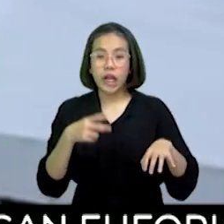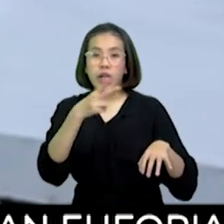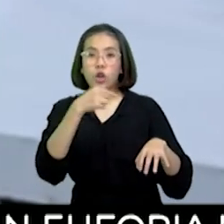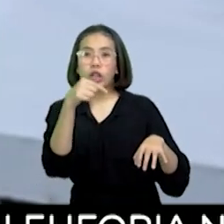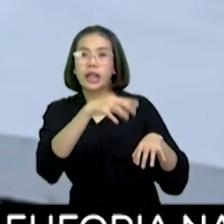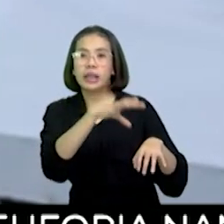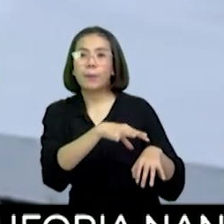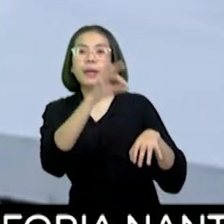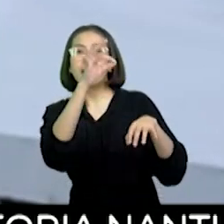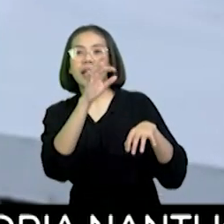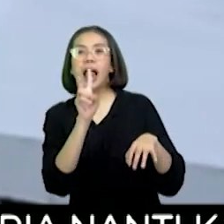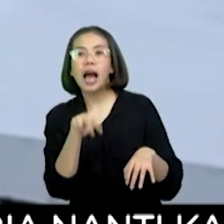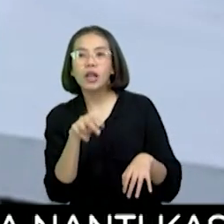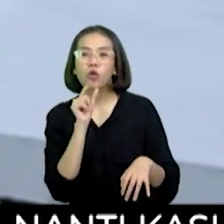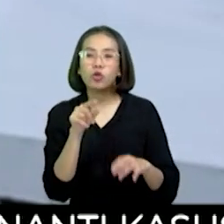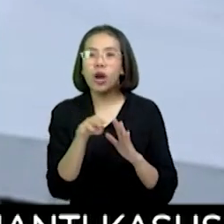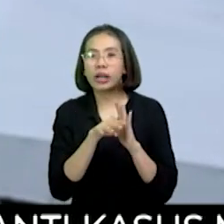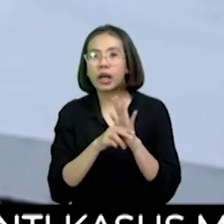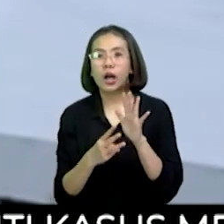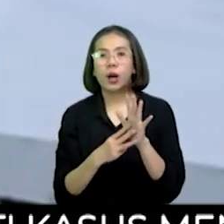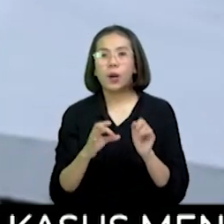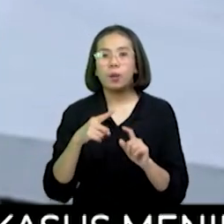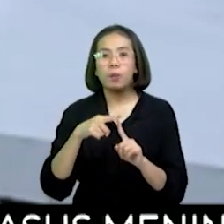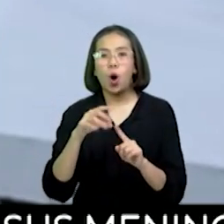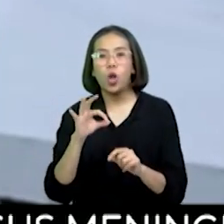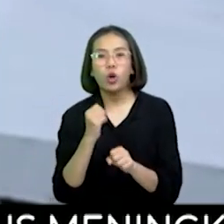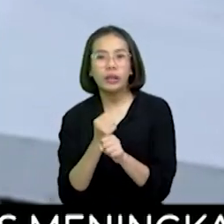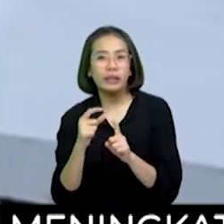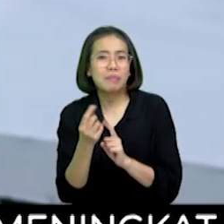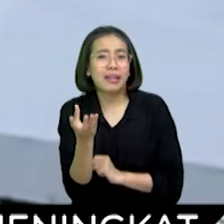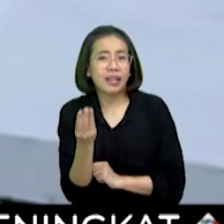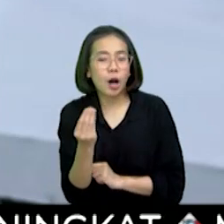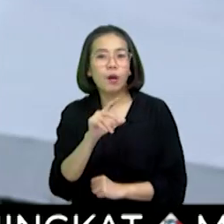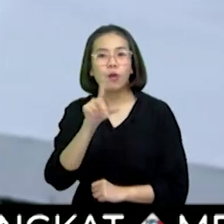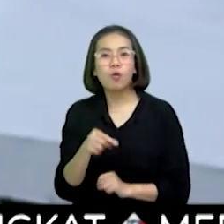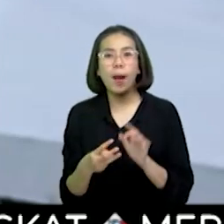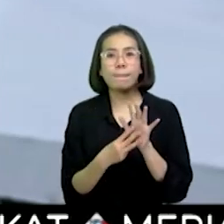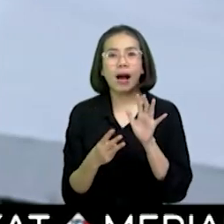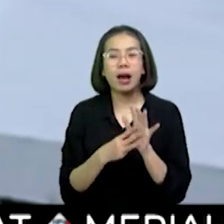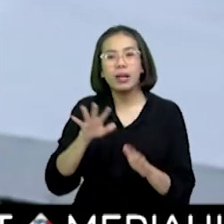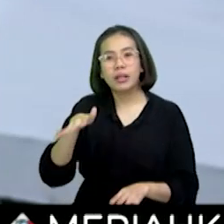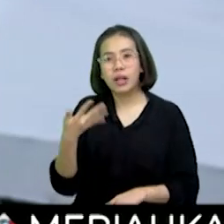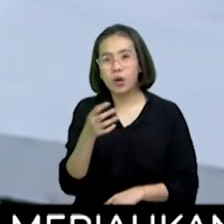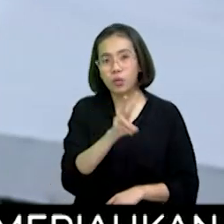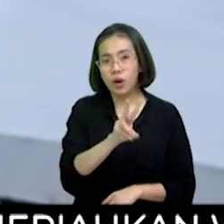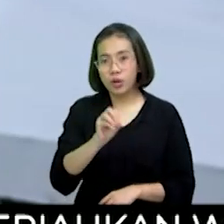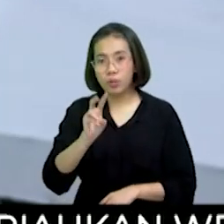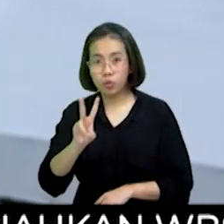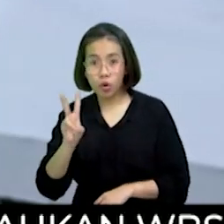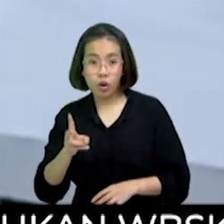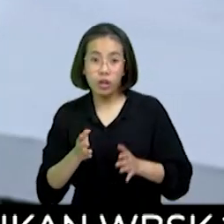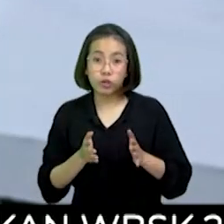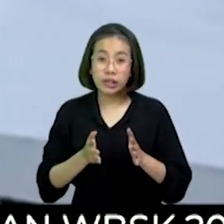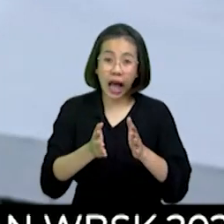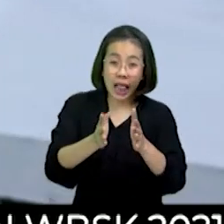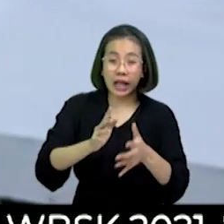rumah dari ajang MotoGP yang akan diselenggarakan pada Maret 2022. Sementara tes sirkuitnya